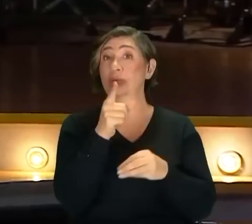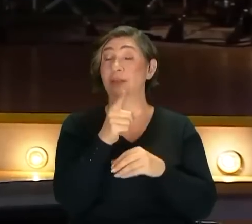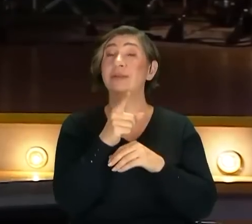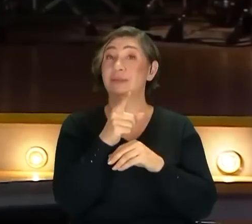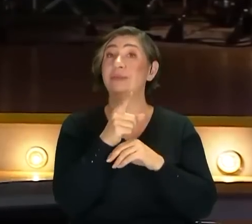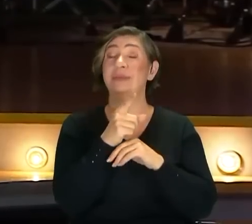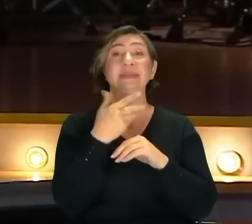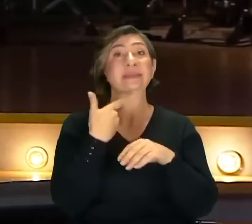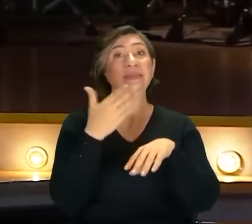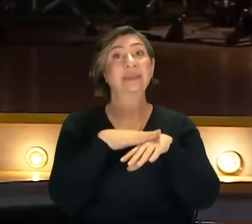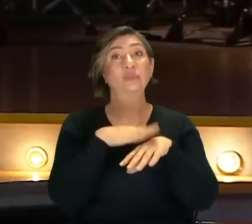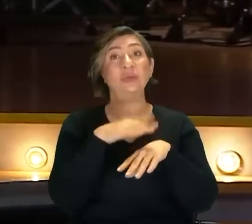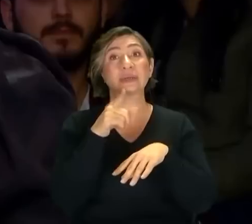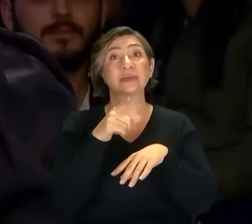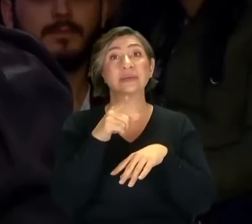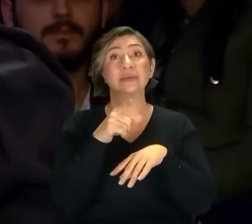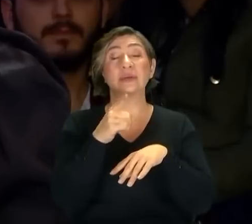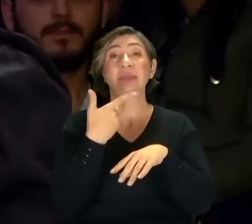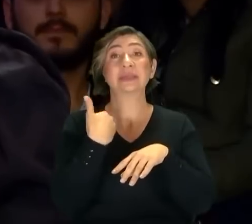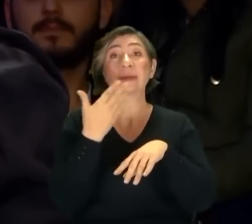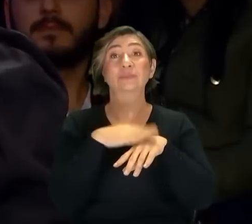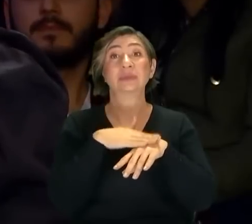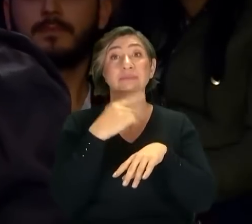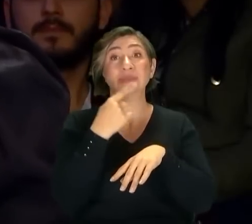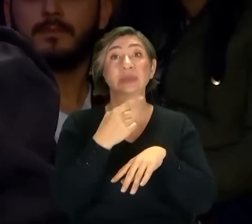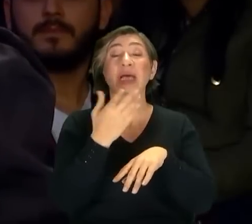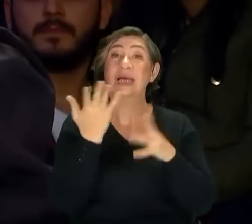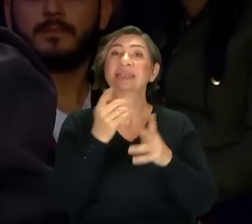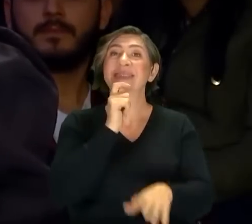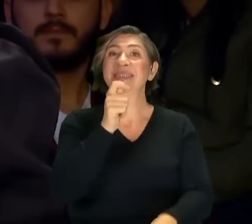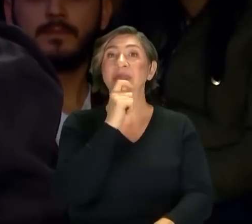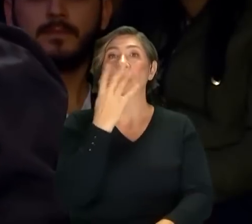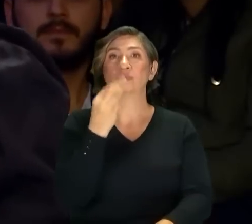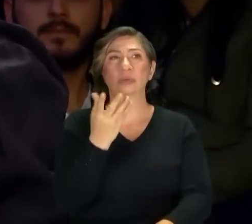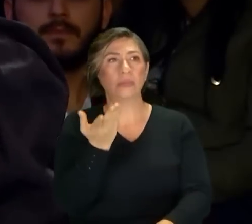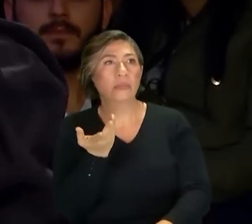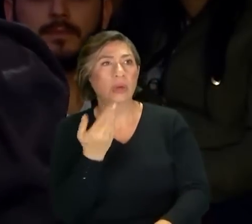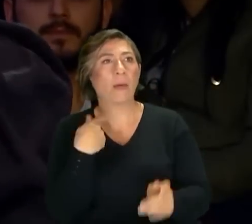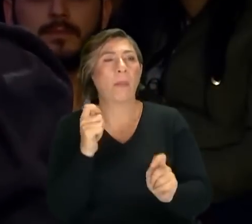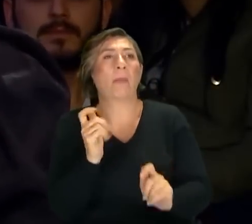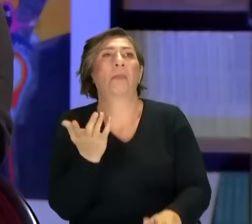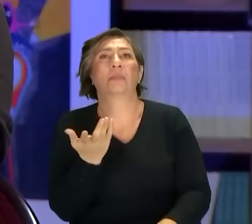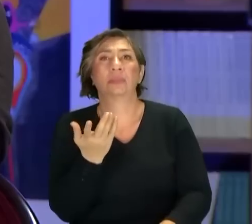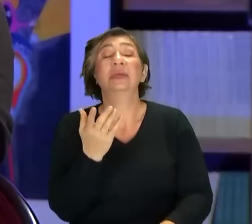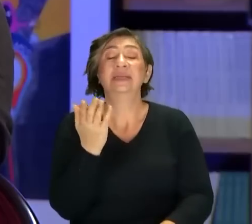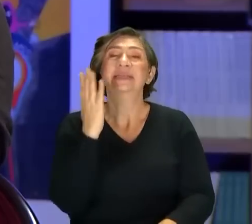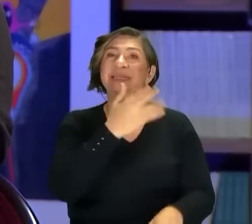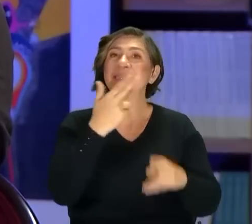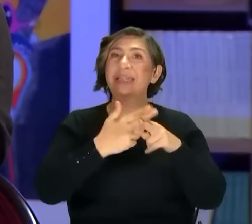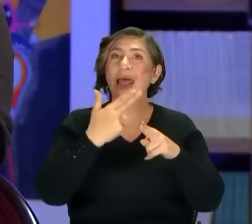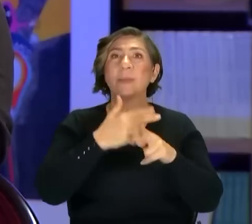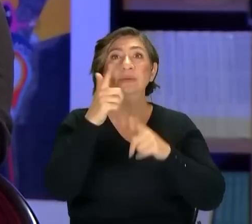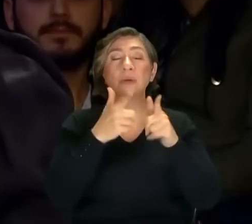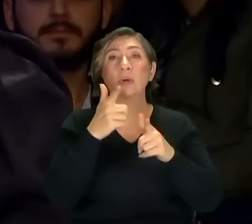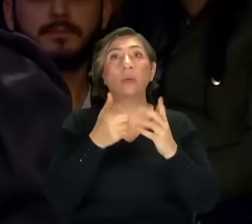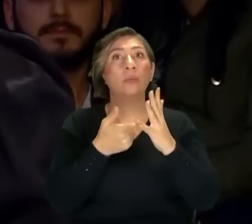Teşekkür ederim. Evet. Ne yapacaksın dedi. Ne yapacaksın dedim. Artık dedi spiker olacaksın. Nasıl dedim, yapamam ki falan. Hı-hı. Gittik deneme çekimi